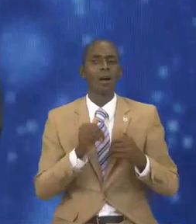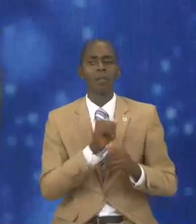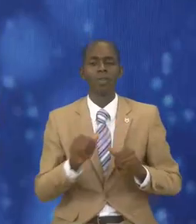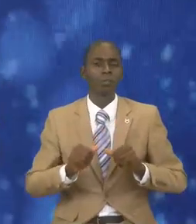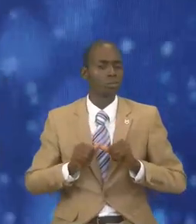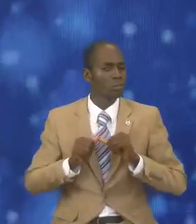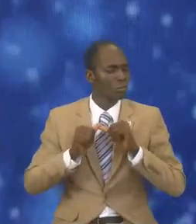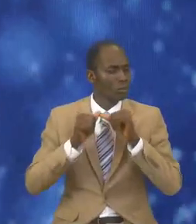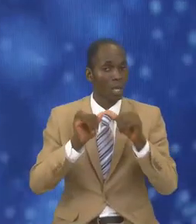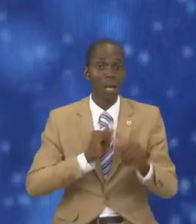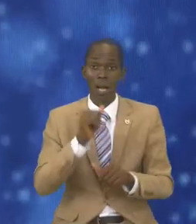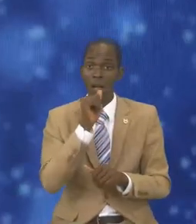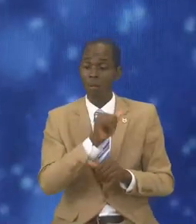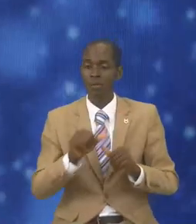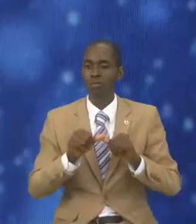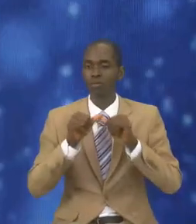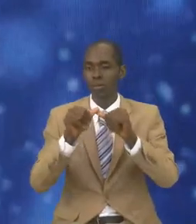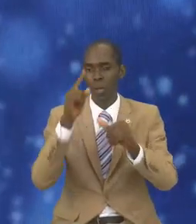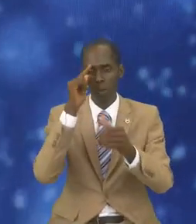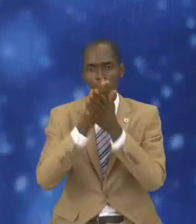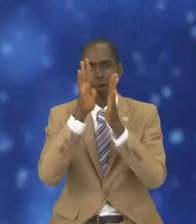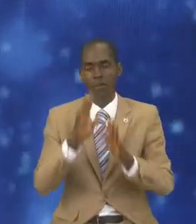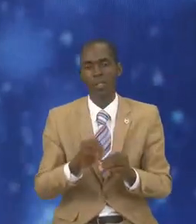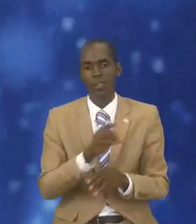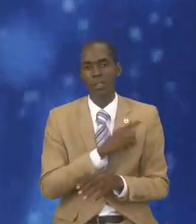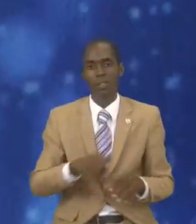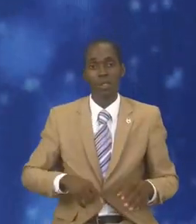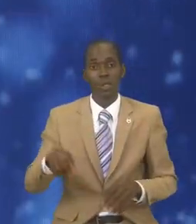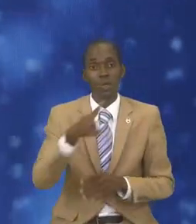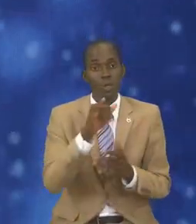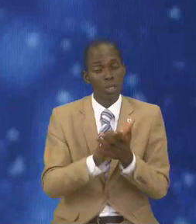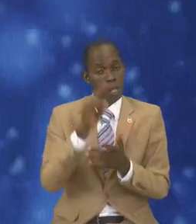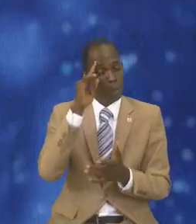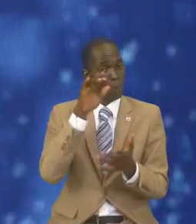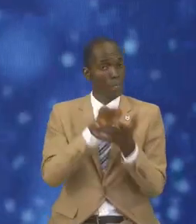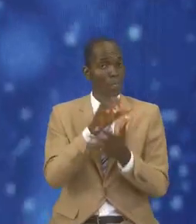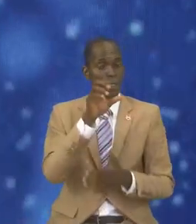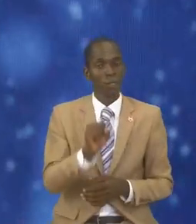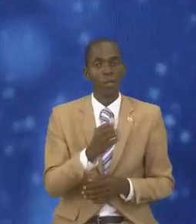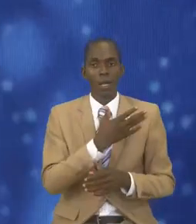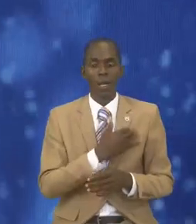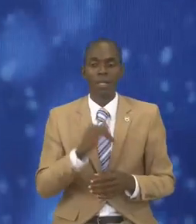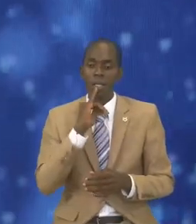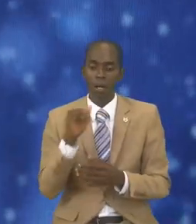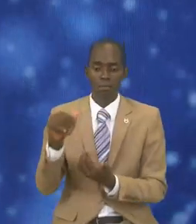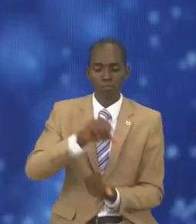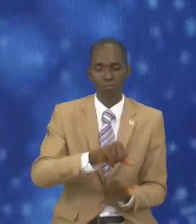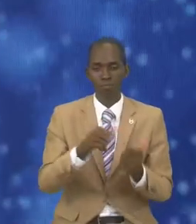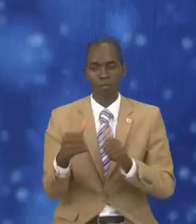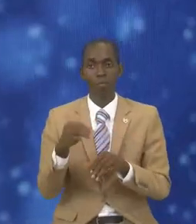je suis un croyant perpétuel dans le Seigneur. Celui qui croira et qui sera baptisé d'eau sera